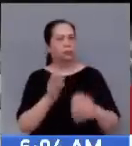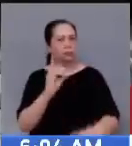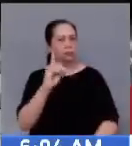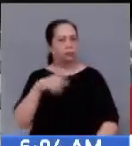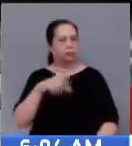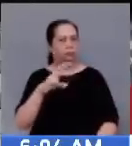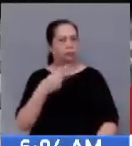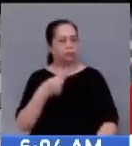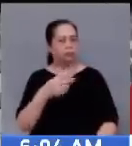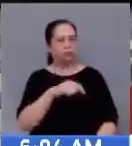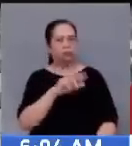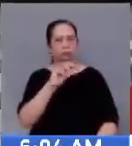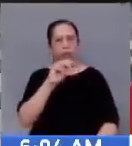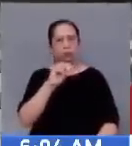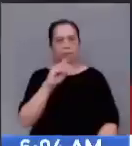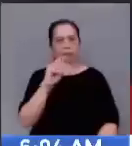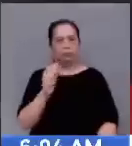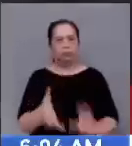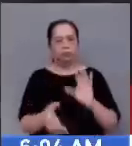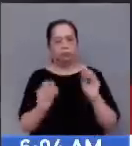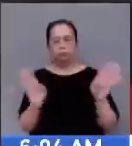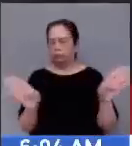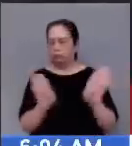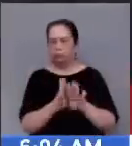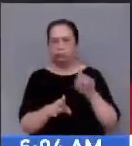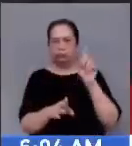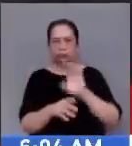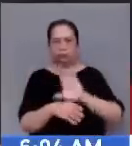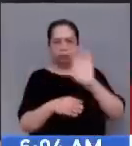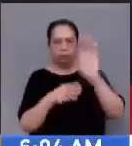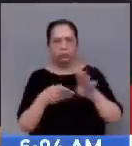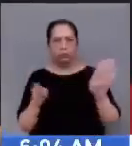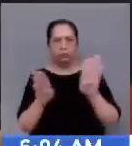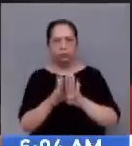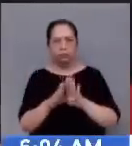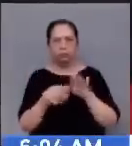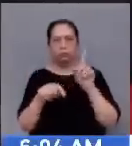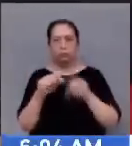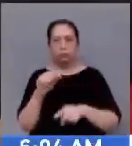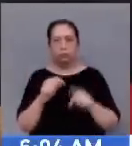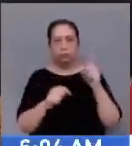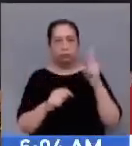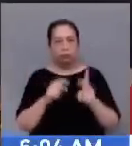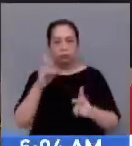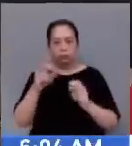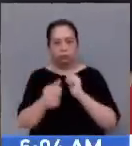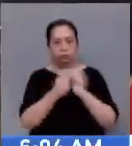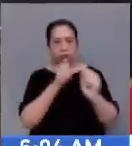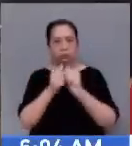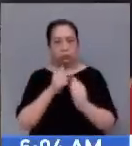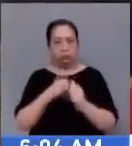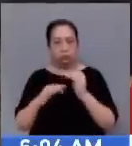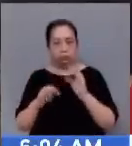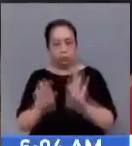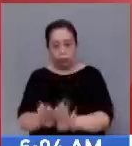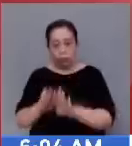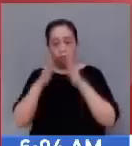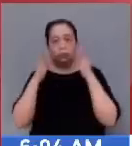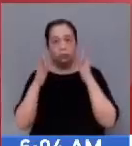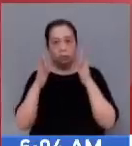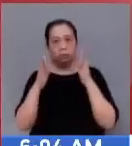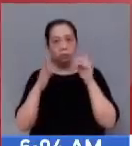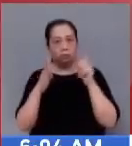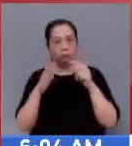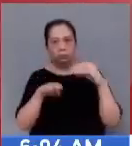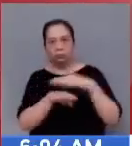MMDA? Total closure ho. Kasi hindi naman po pwedeng may dumadaan dahil pag binuksan natin, maapektuhan na